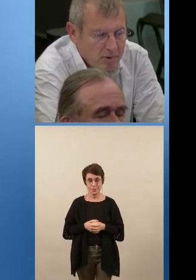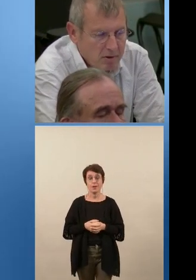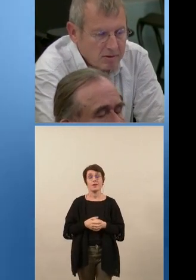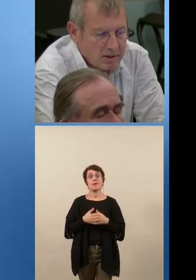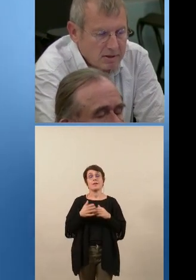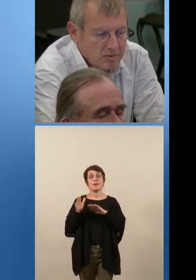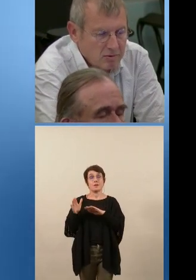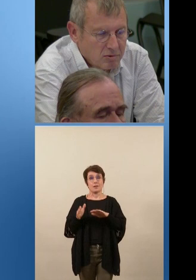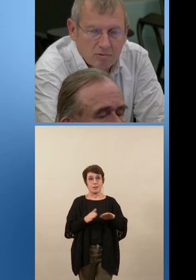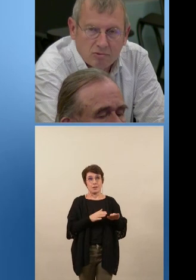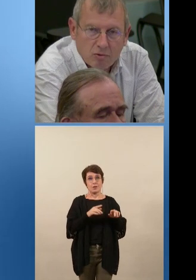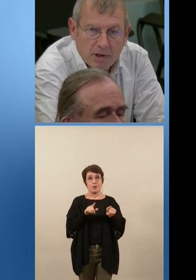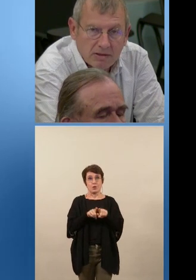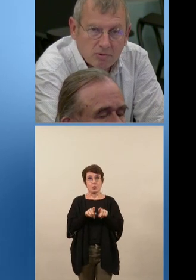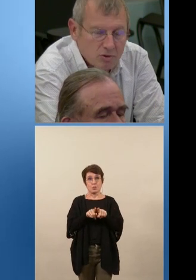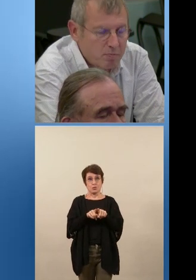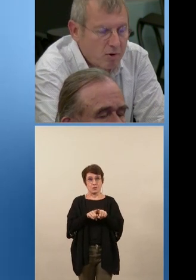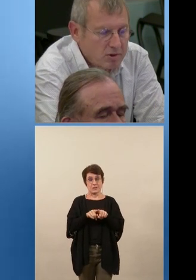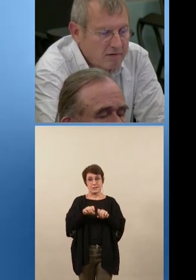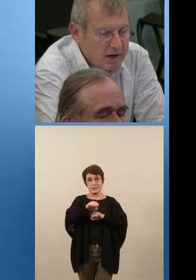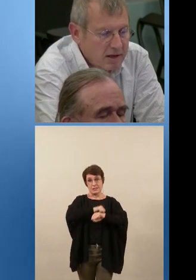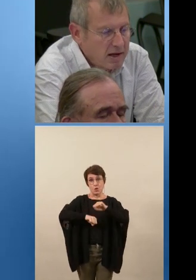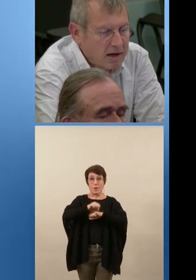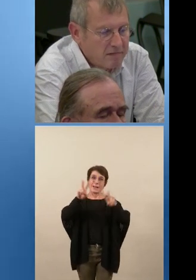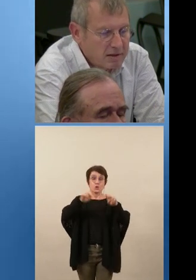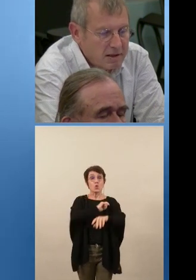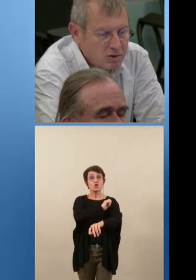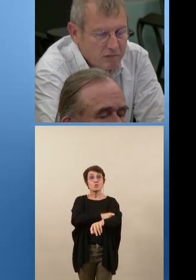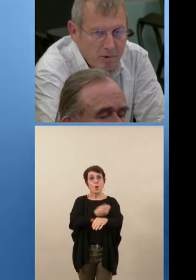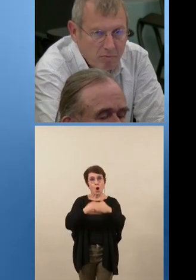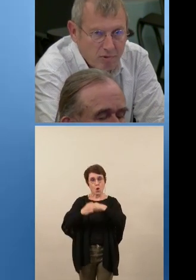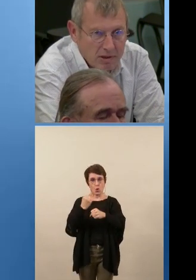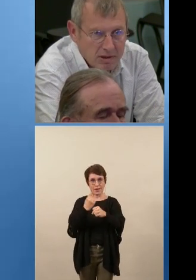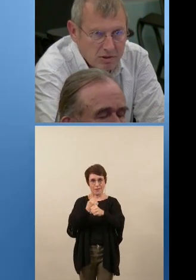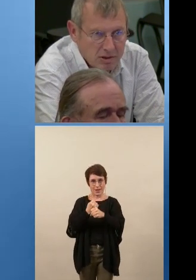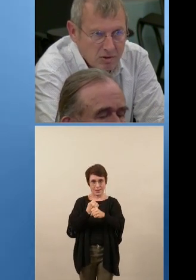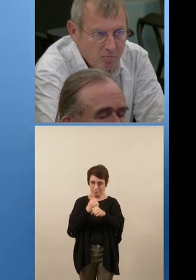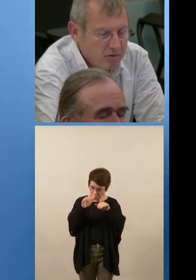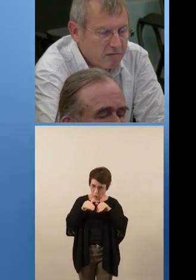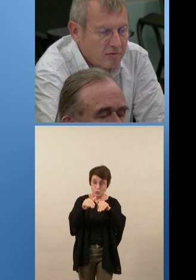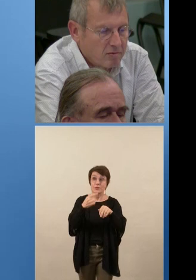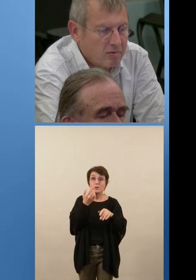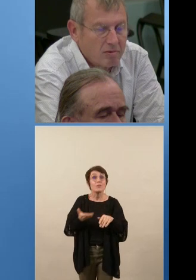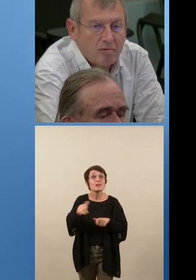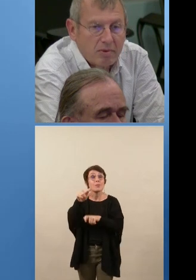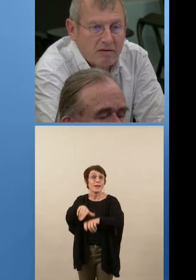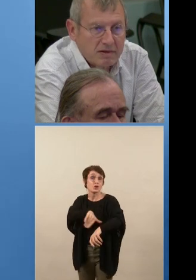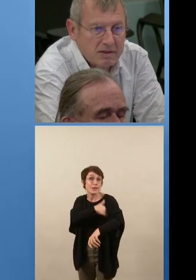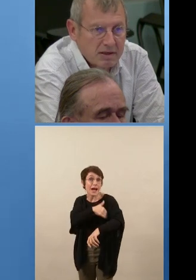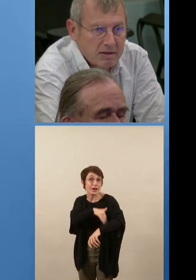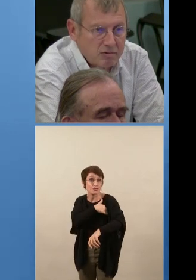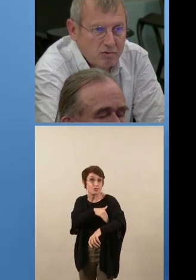déploiement des de d'une opération de sport au travail avec échauffement pour les agents qui ne peuvent